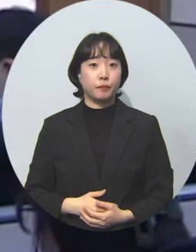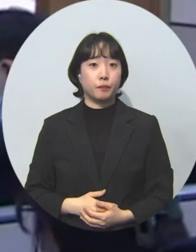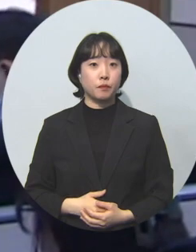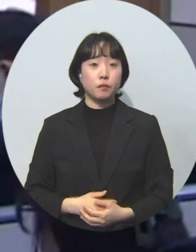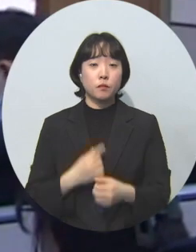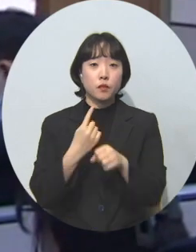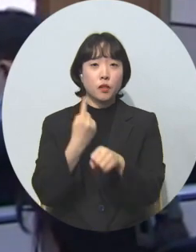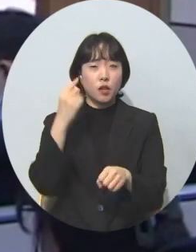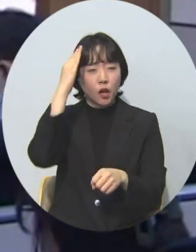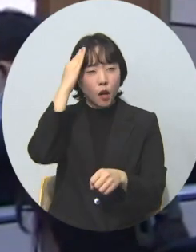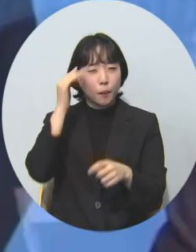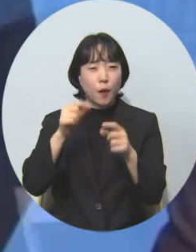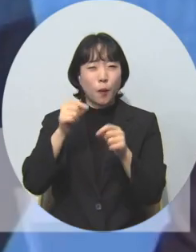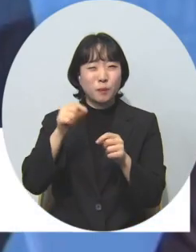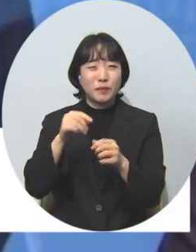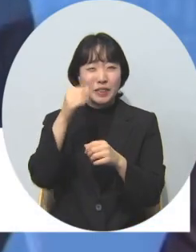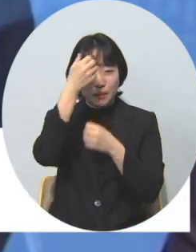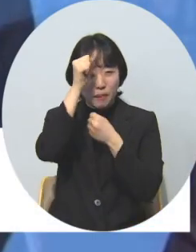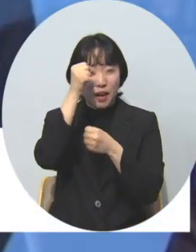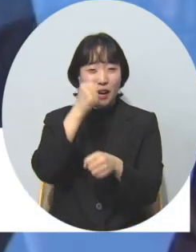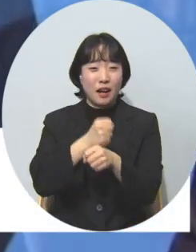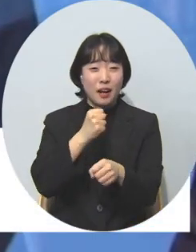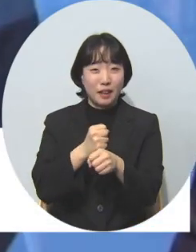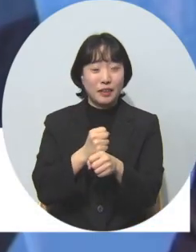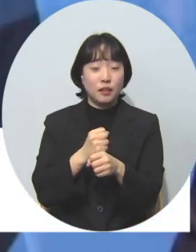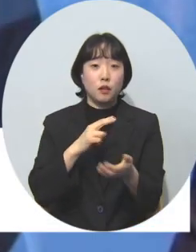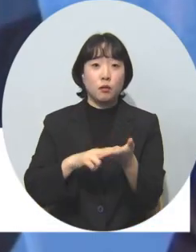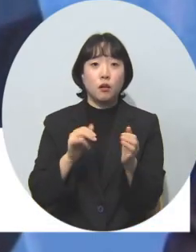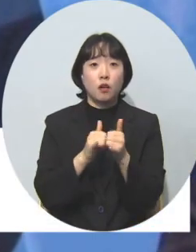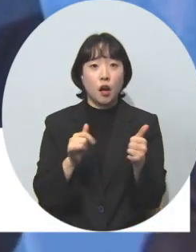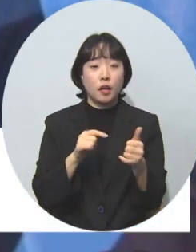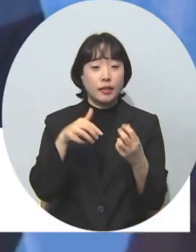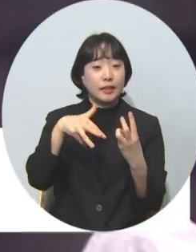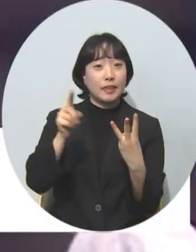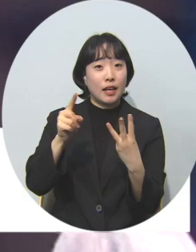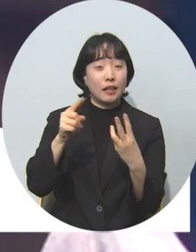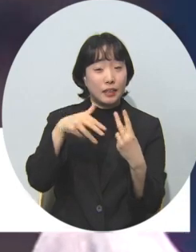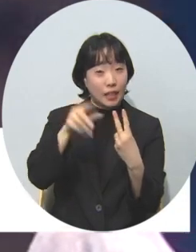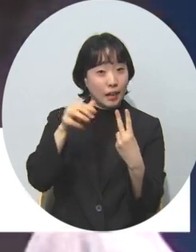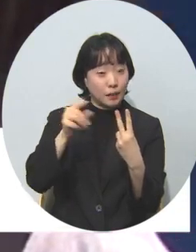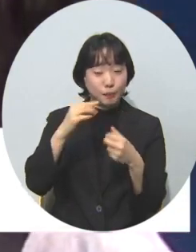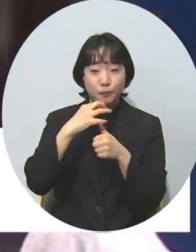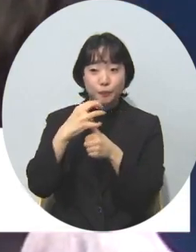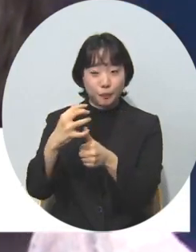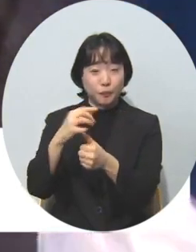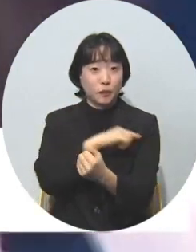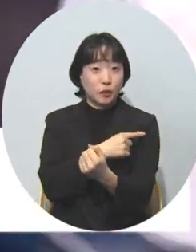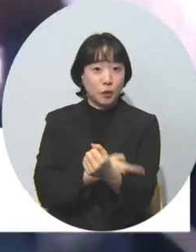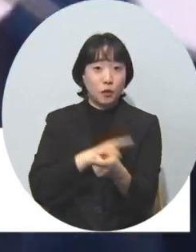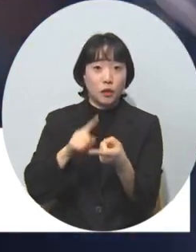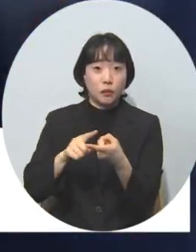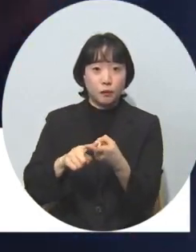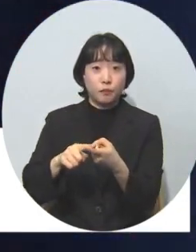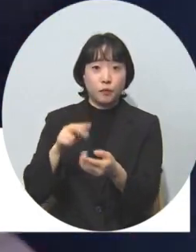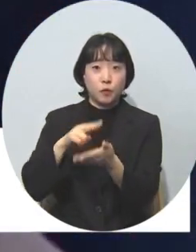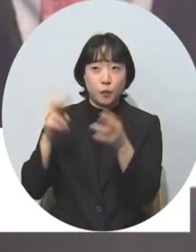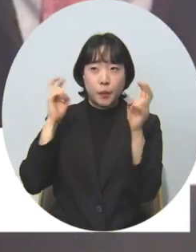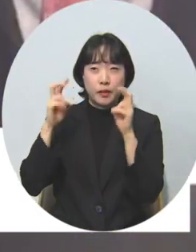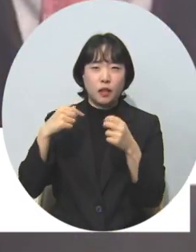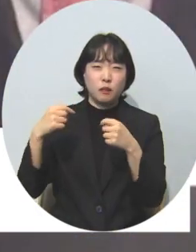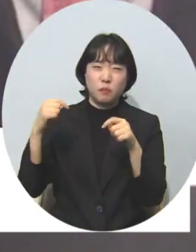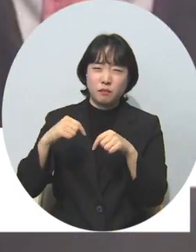만화 검정 고무신을 그린고 이유영 작가는 2차 저작물과 관련해 출판사와 법적 분쟁을 벌리던 중